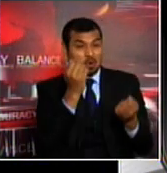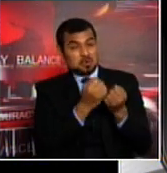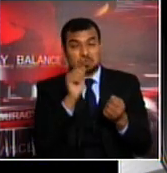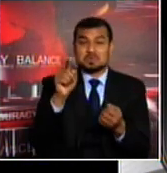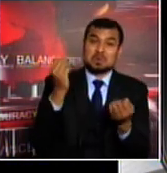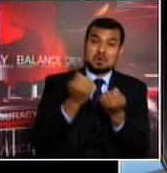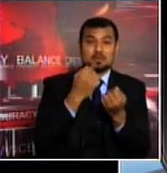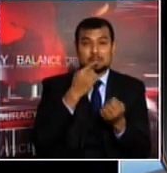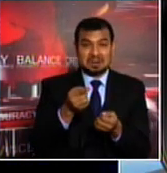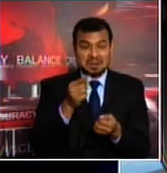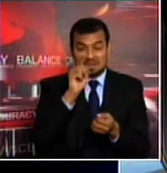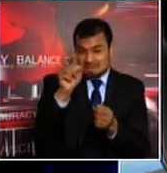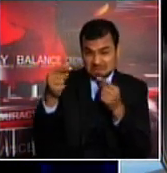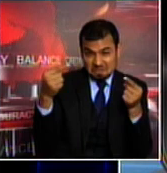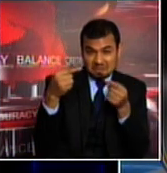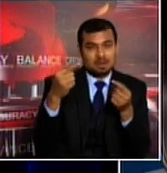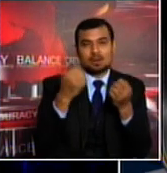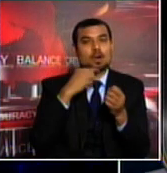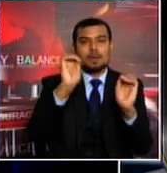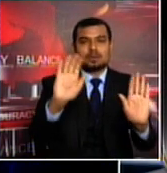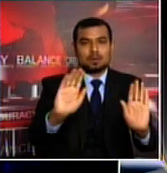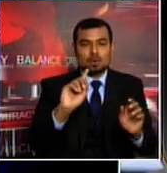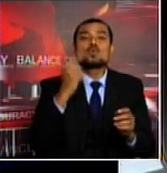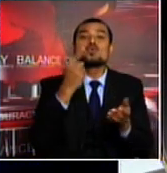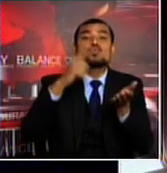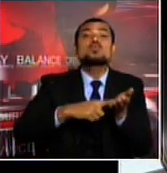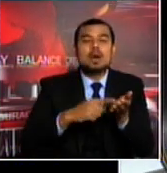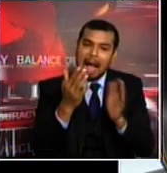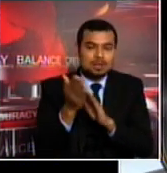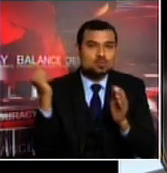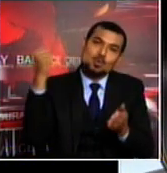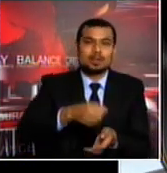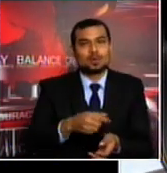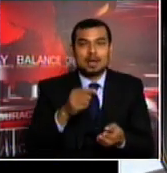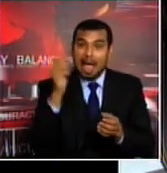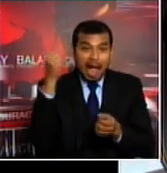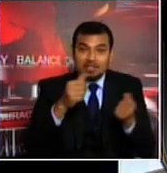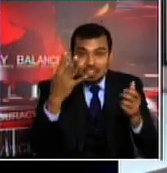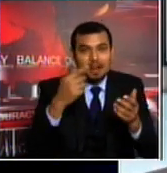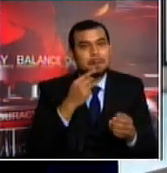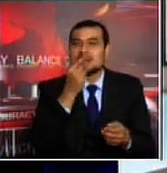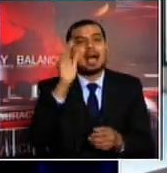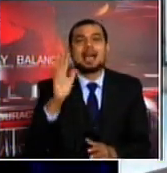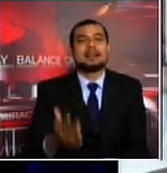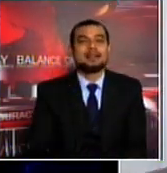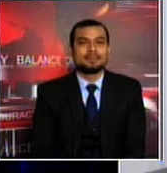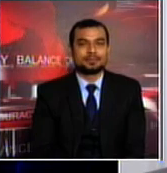गर्छु भनेर धम्काएर नबसौँ त, कसले सुरु गर्ने हो, हात छोडिहालौँ, एक्सन नभई मजा आएन।